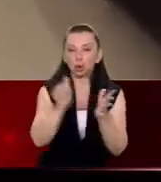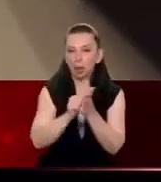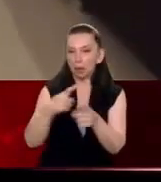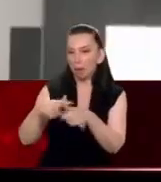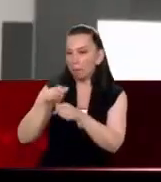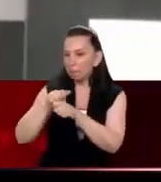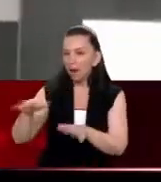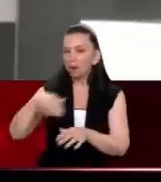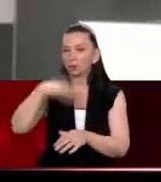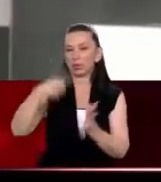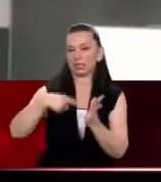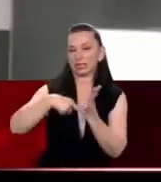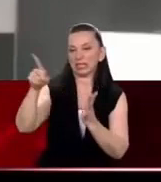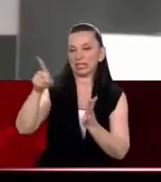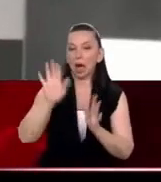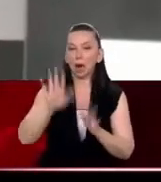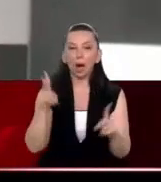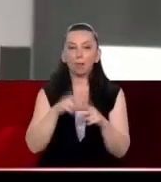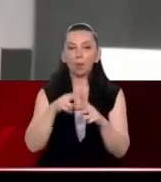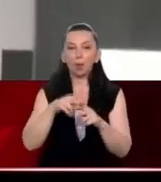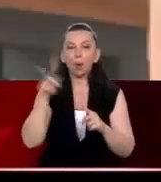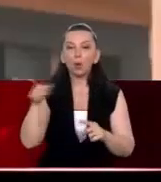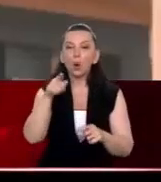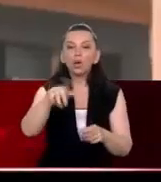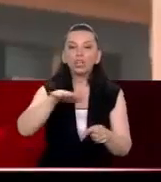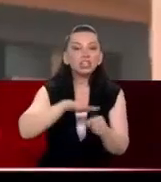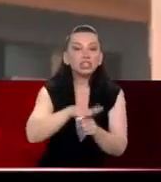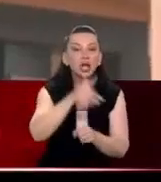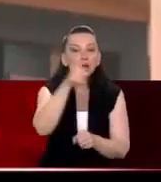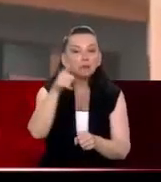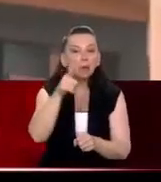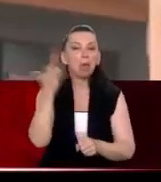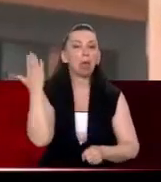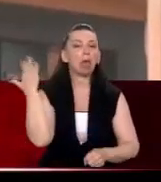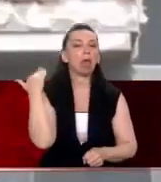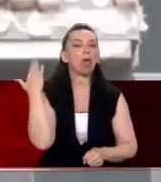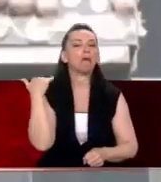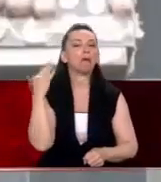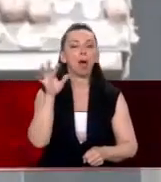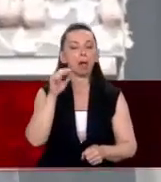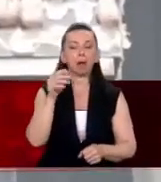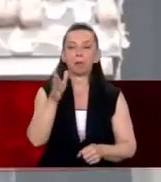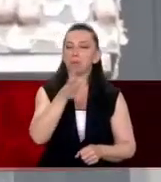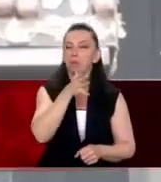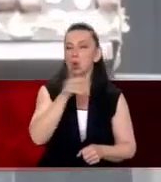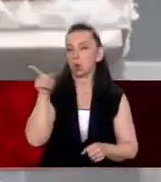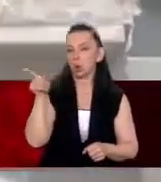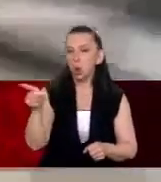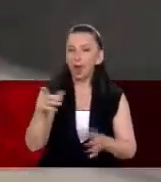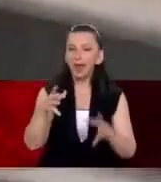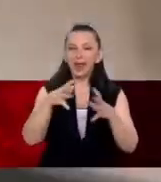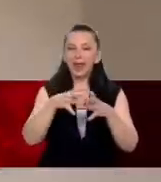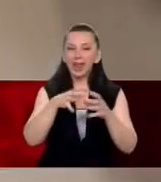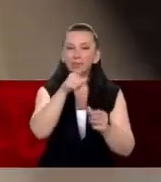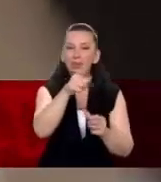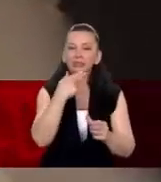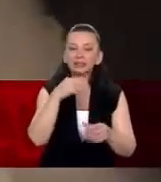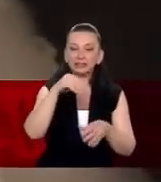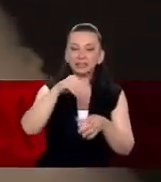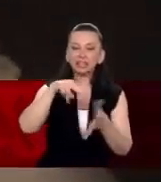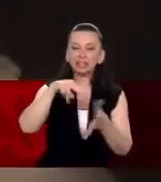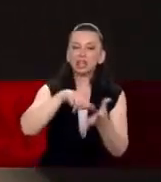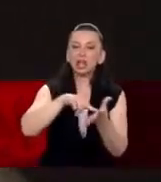paylaştı, sildi. Ama organize polisleri o işkence videosunu çoktan görmüştü. Ekipler Kübra Zariç'in Çatalca'da bir